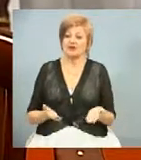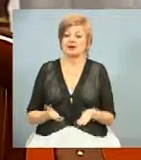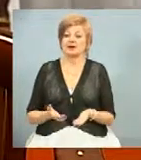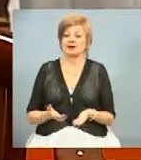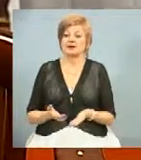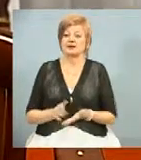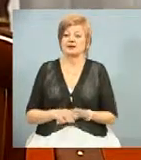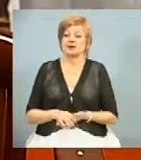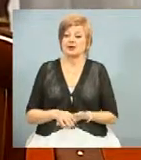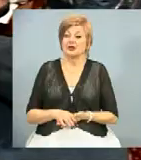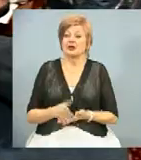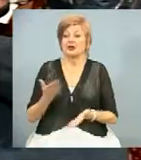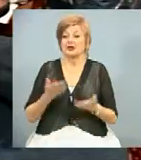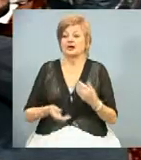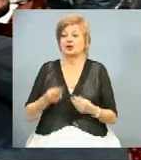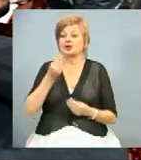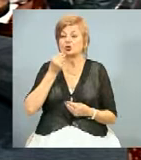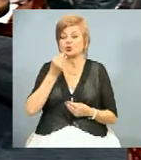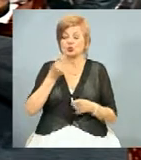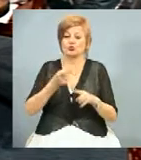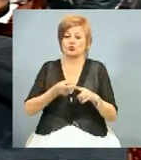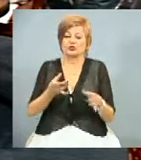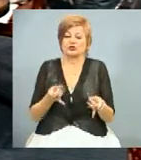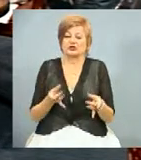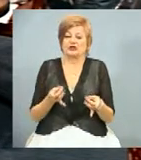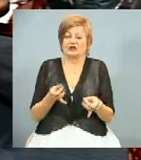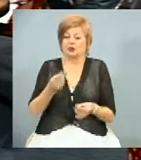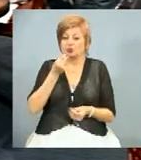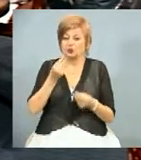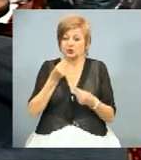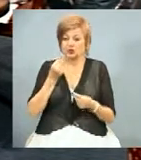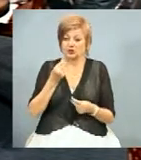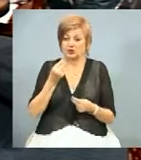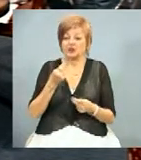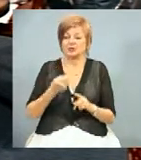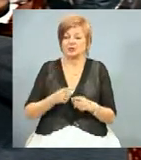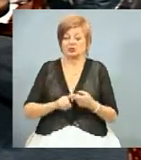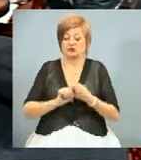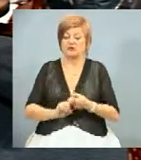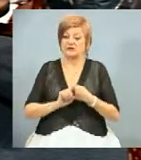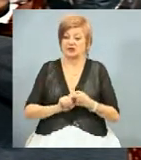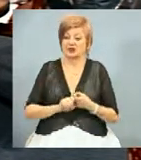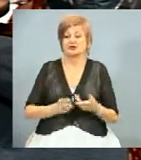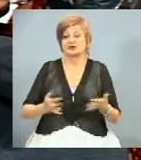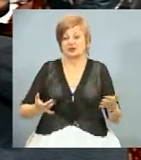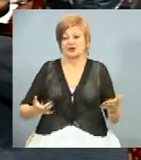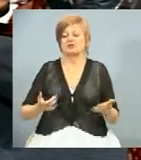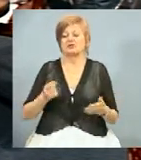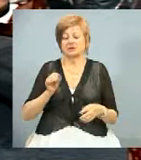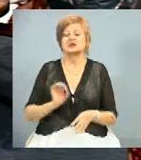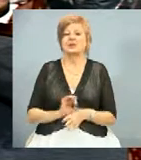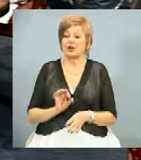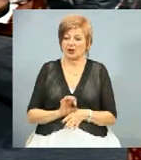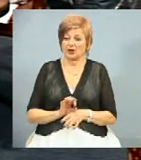потіли. Або вживали ще напівсиру їжу, так? Так. І від цього дуже було багато інфекцій та й шансів